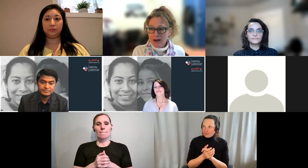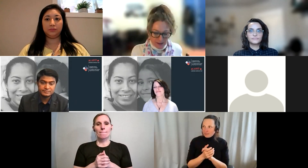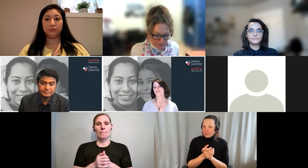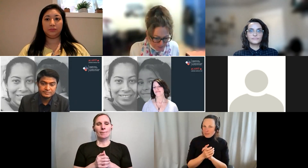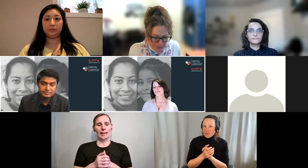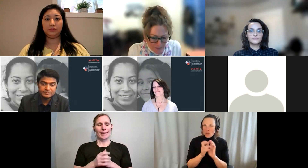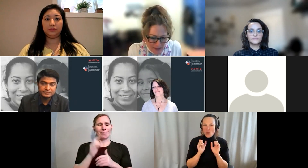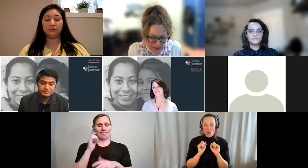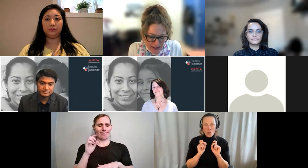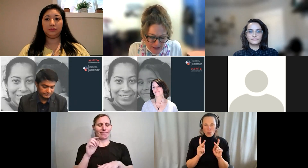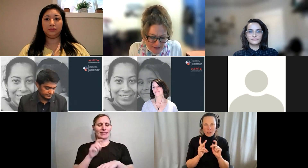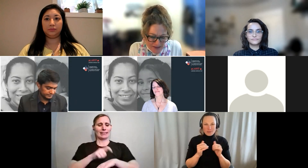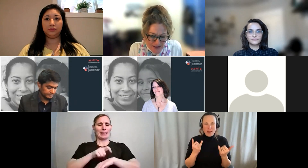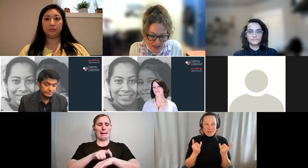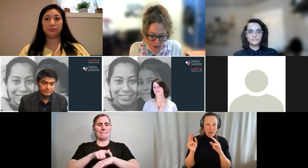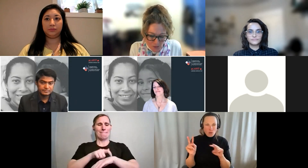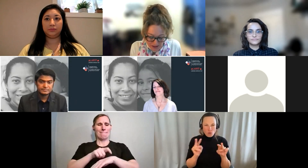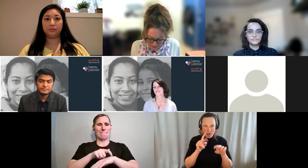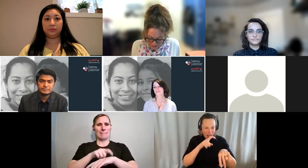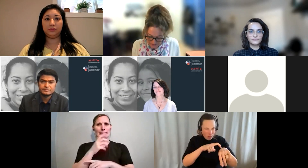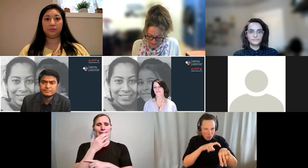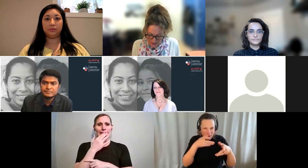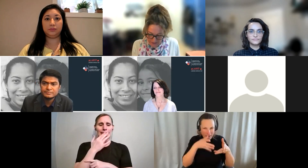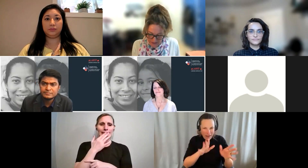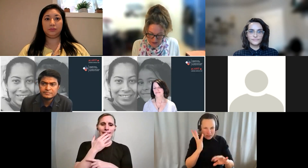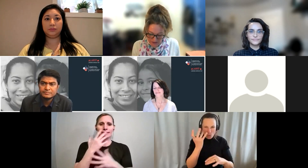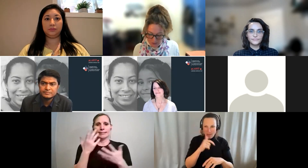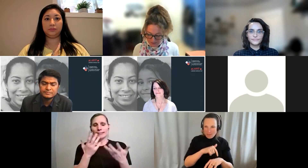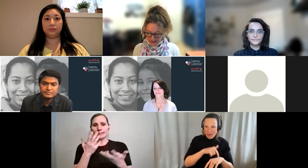Donc, je regarde le temps maintenant.